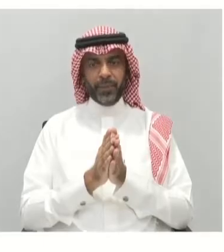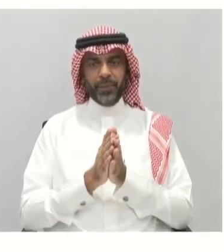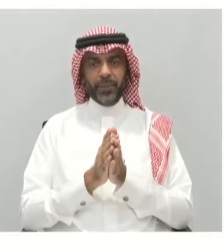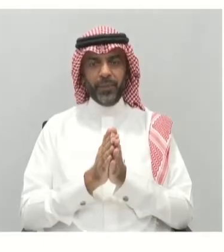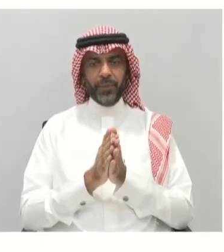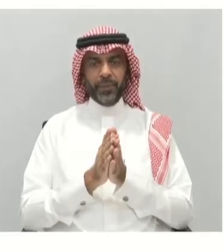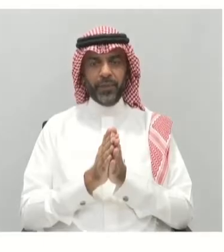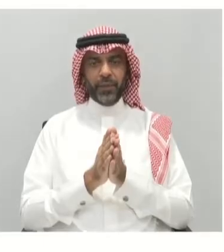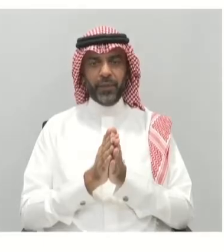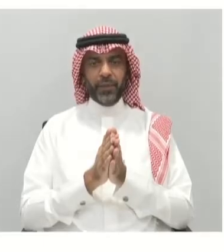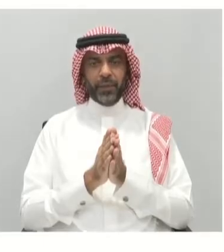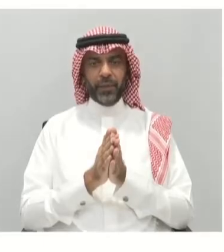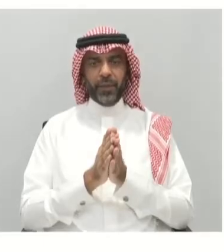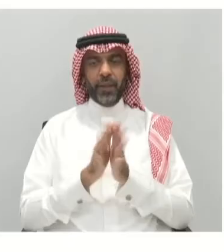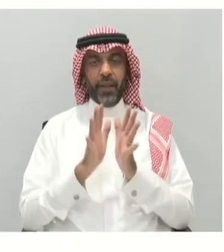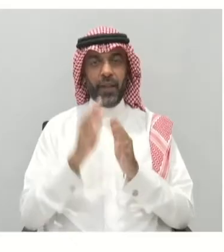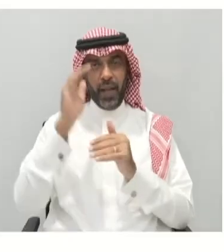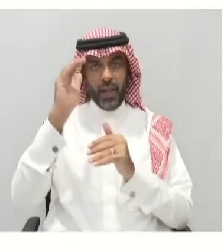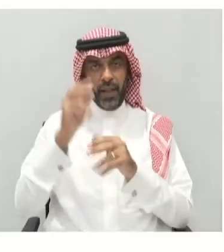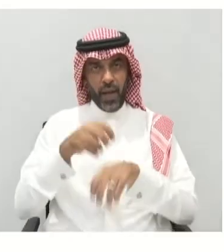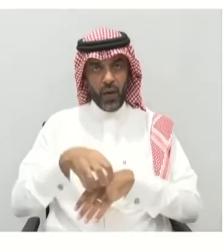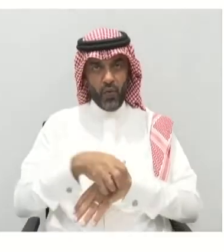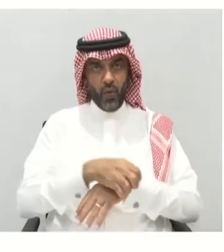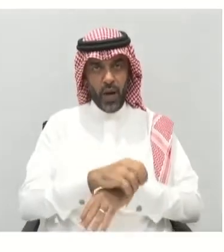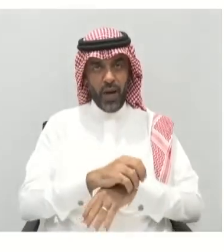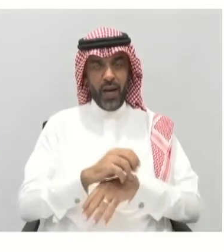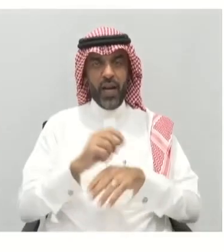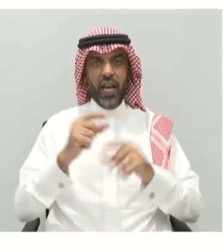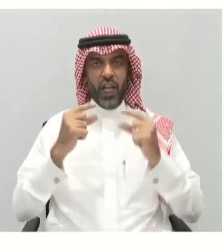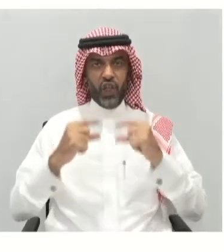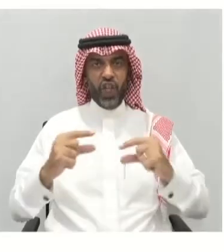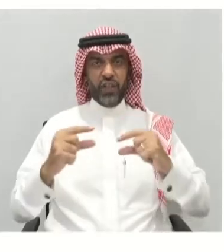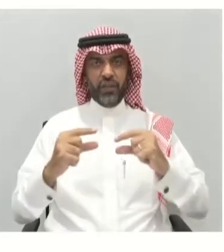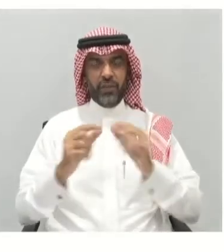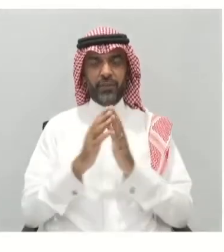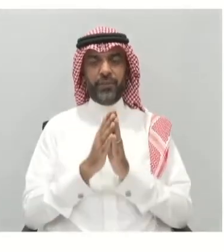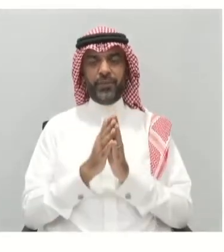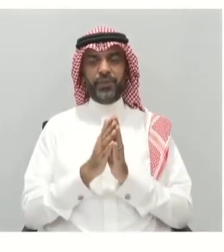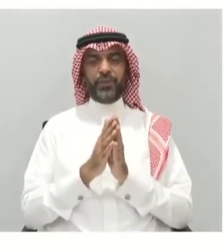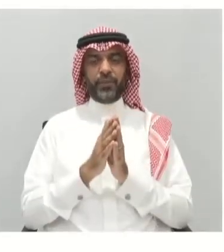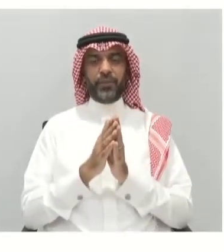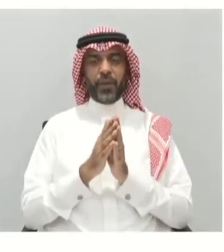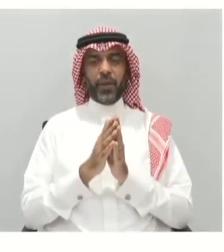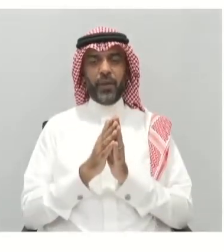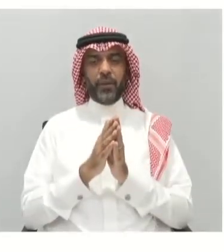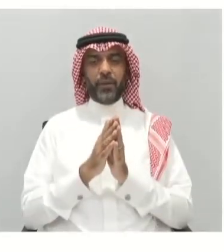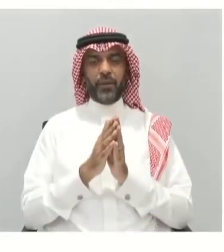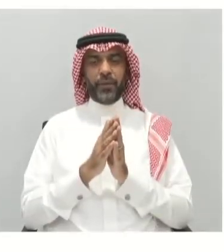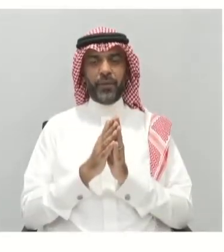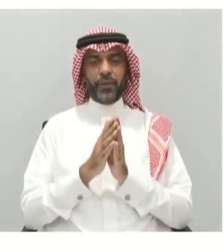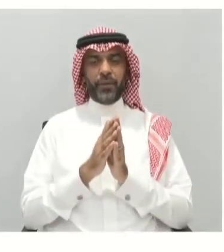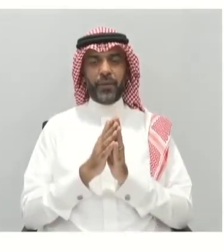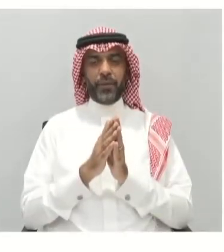اذا عندنا انواع حجاج سببي وجدني تكلمنا عنها في الدرس السابق وايضا في الصف الثالث متوسط